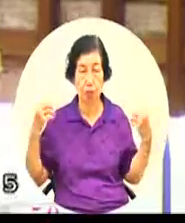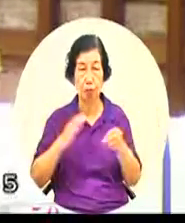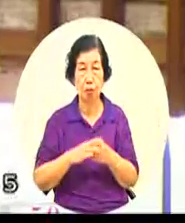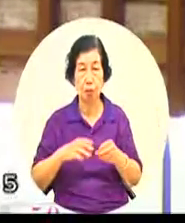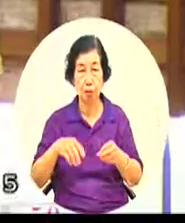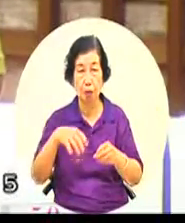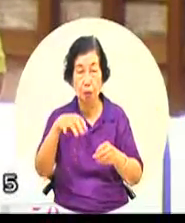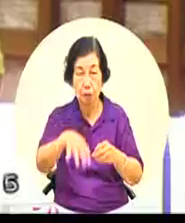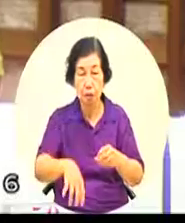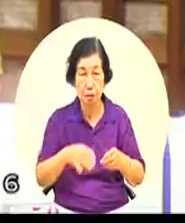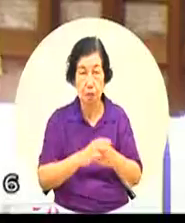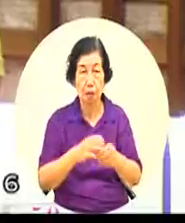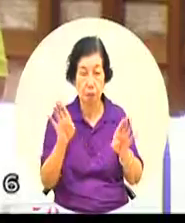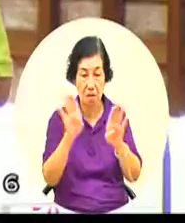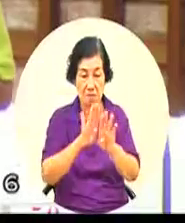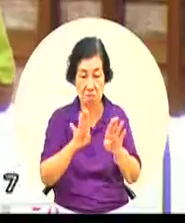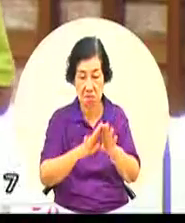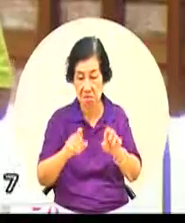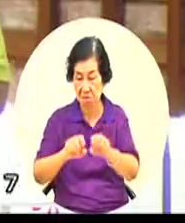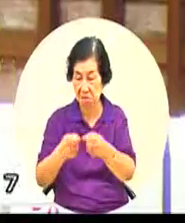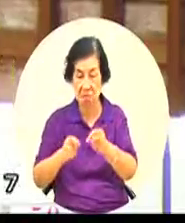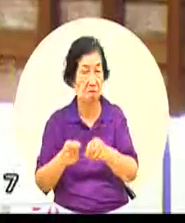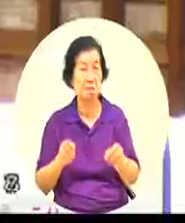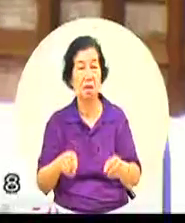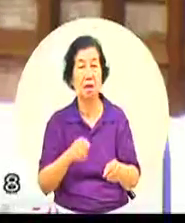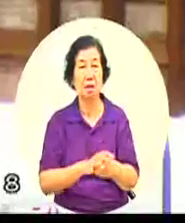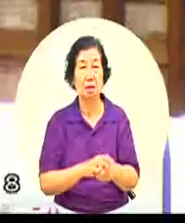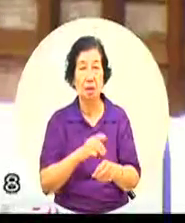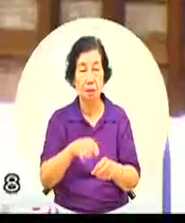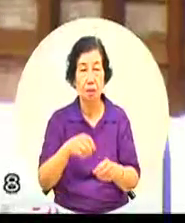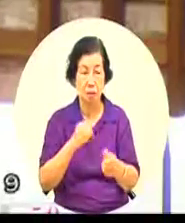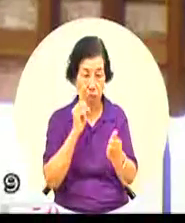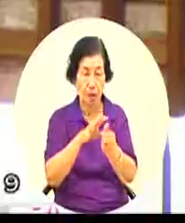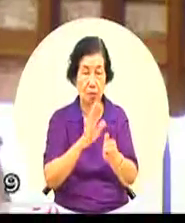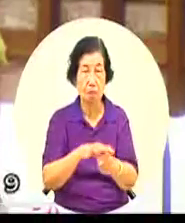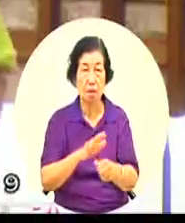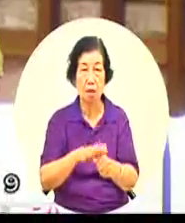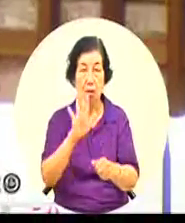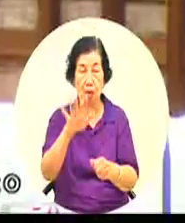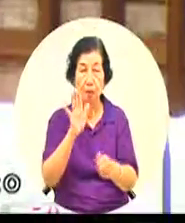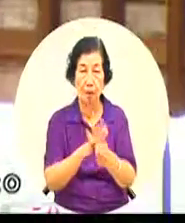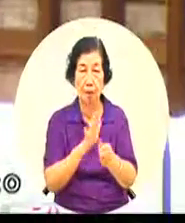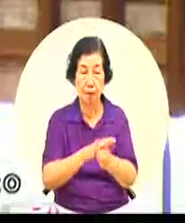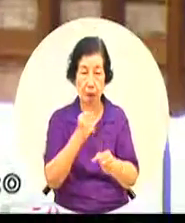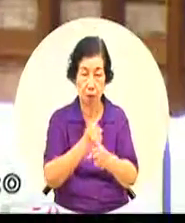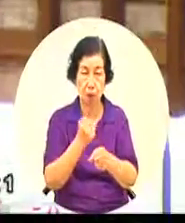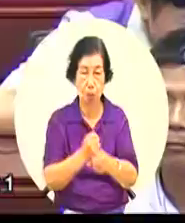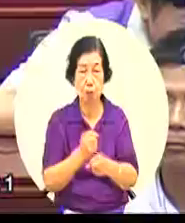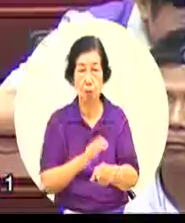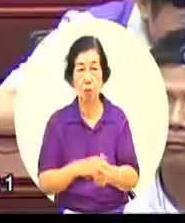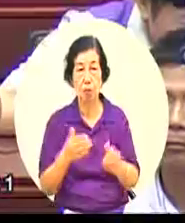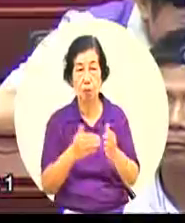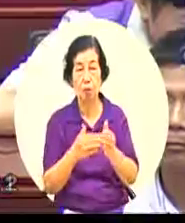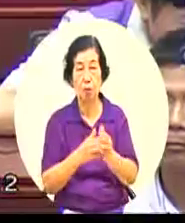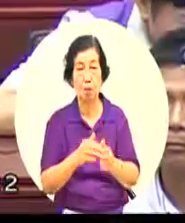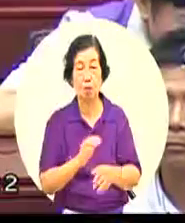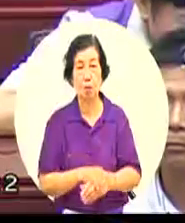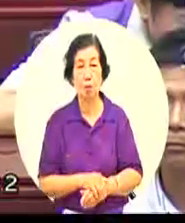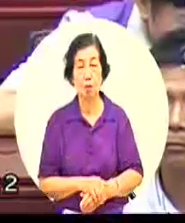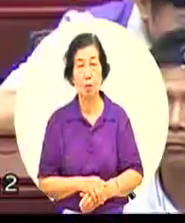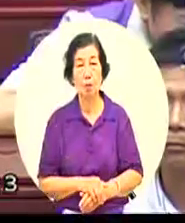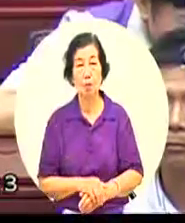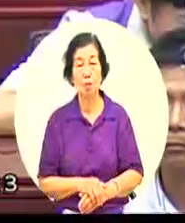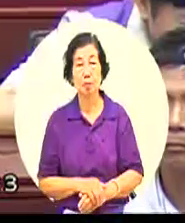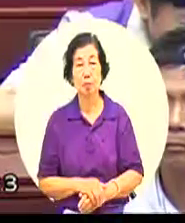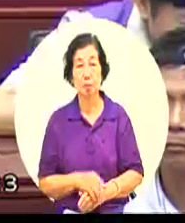些我都有反应了，啊，不知道有没有去处理。 处长，请回答。 啊，简去那个处长。 啊，主席议员